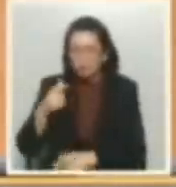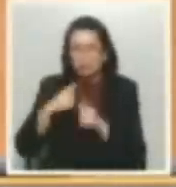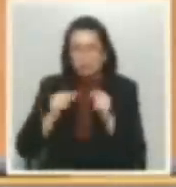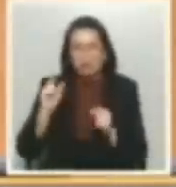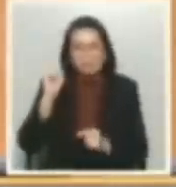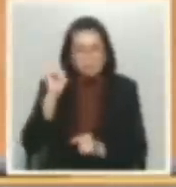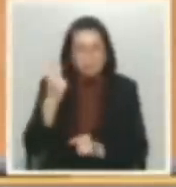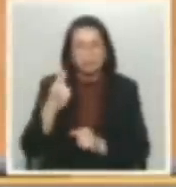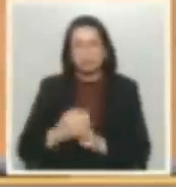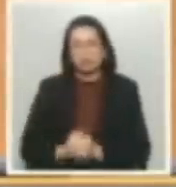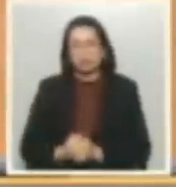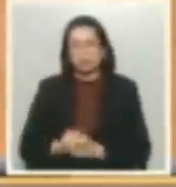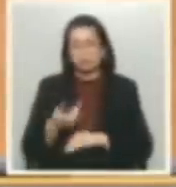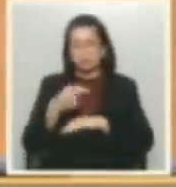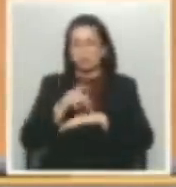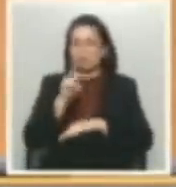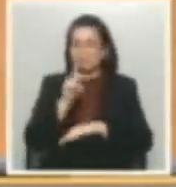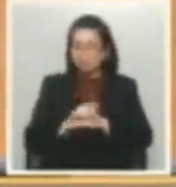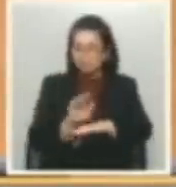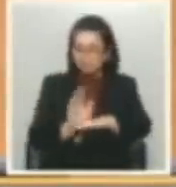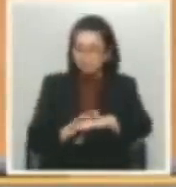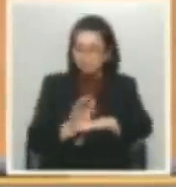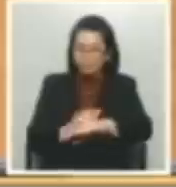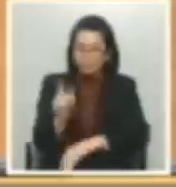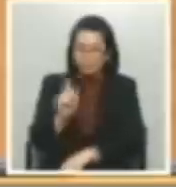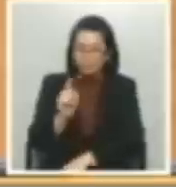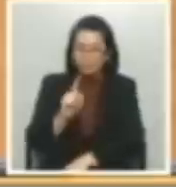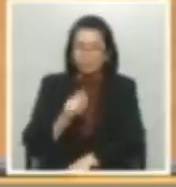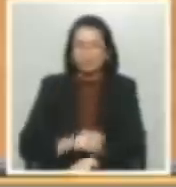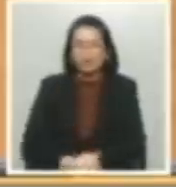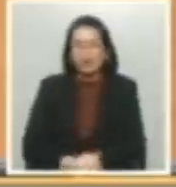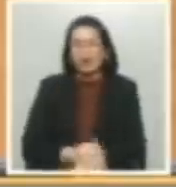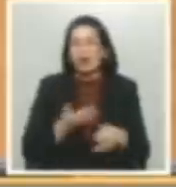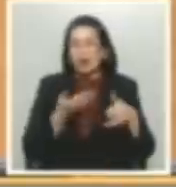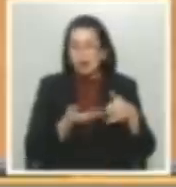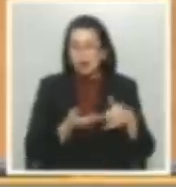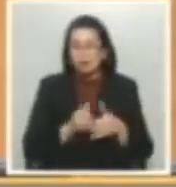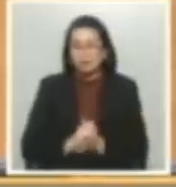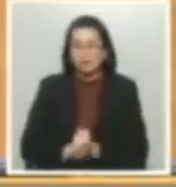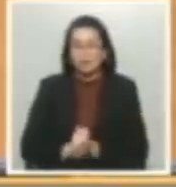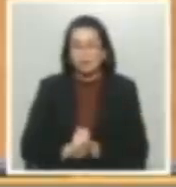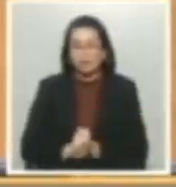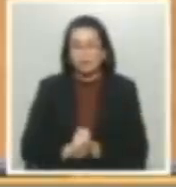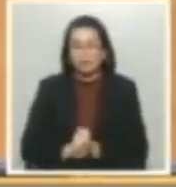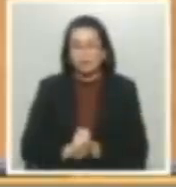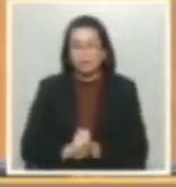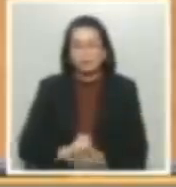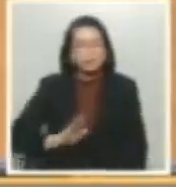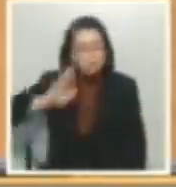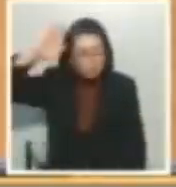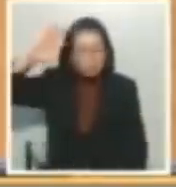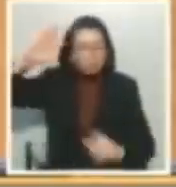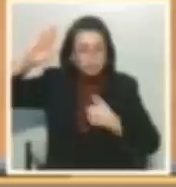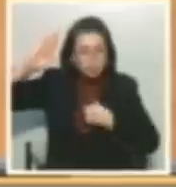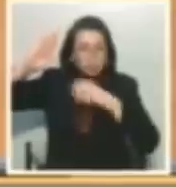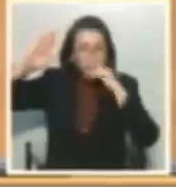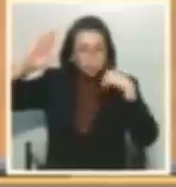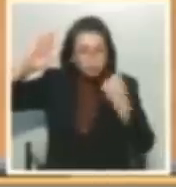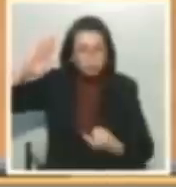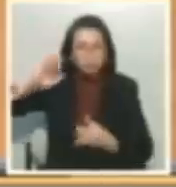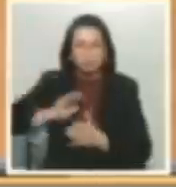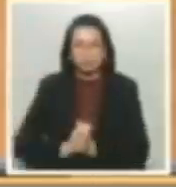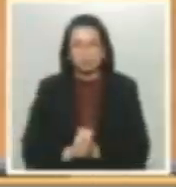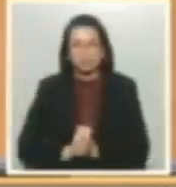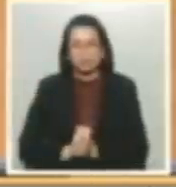ครับเมื่อกี้นี่ท่านได้อภิปรายว่าคุณหมอชลน่านได้พูดอะไร เฮ้ยท่านฟังผมไม่จบนะฮะจ